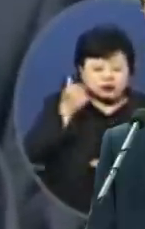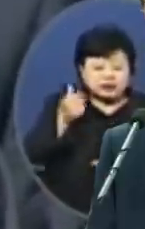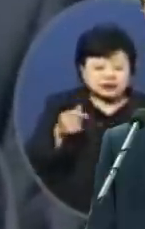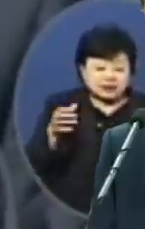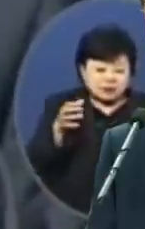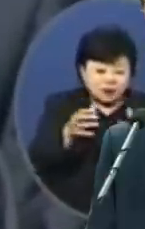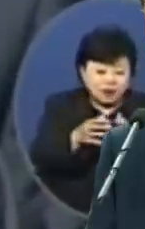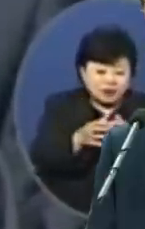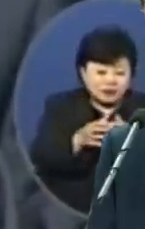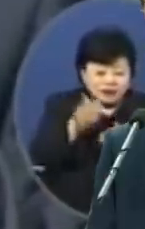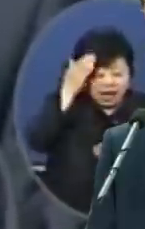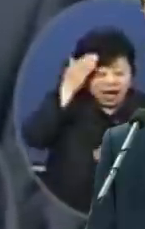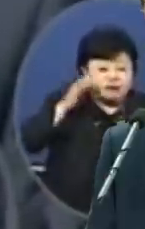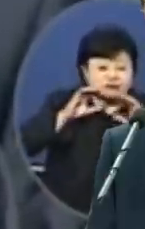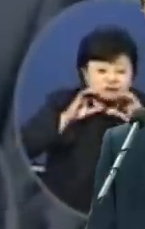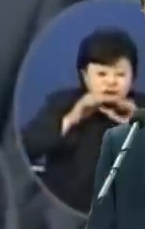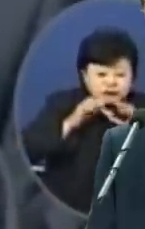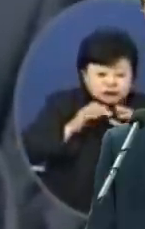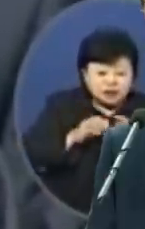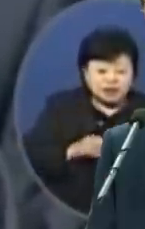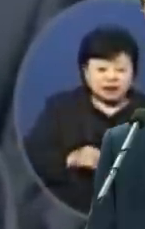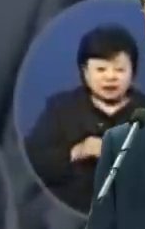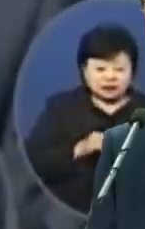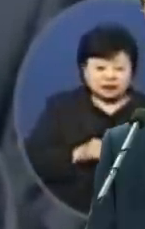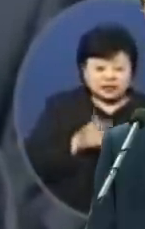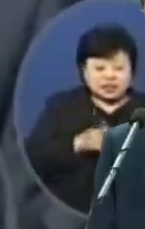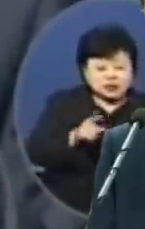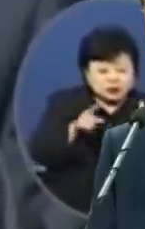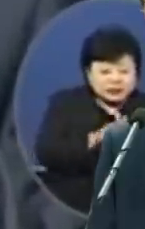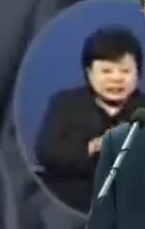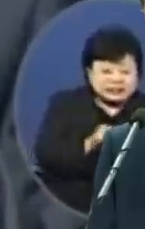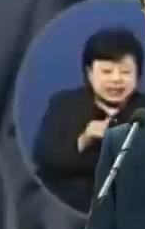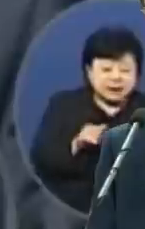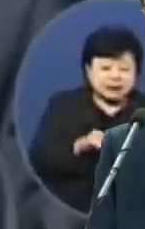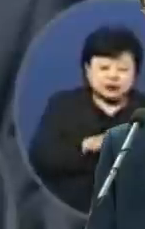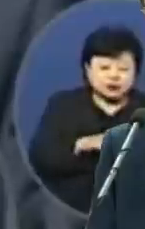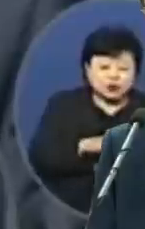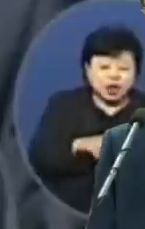모여가지고서 우리 한국의 교인 수가 100만이 되고